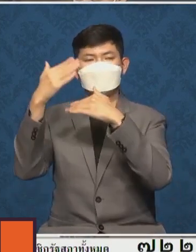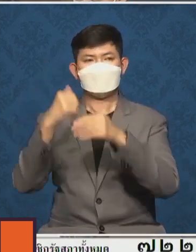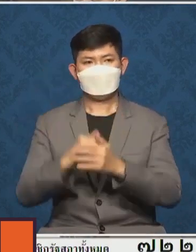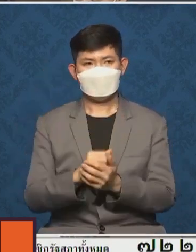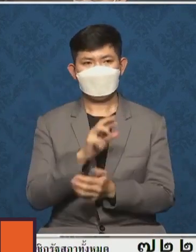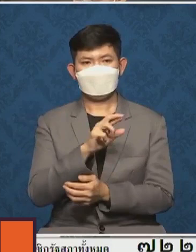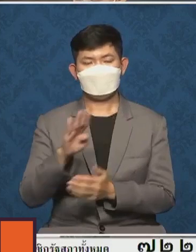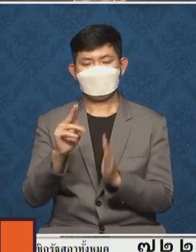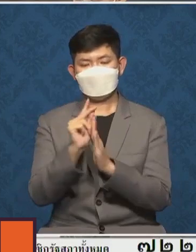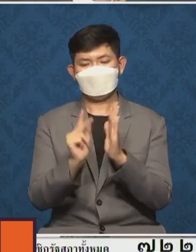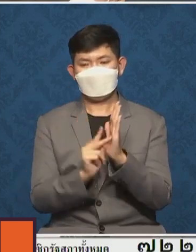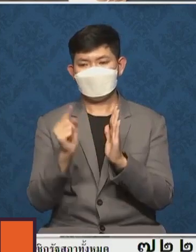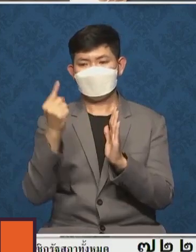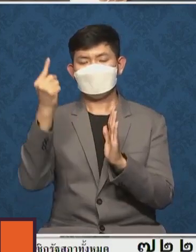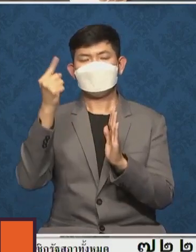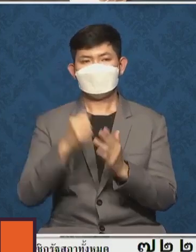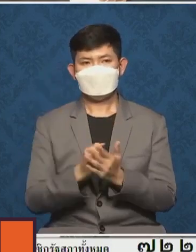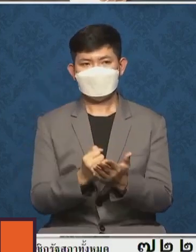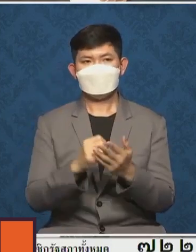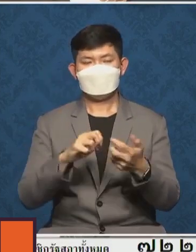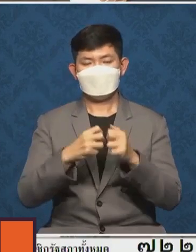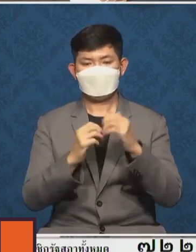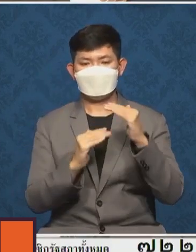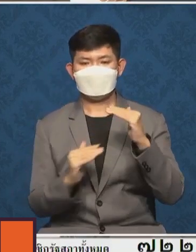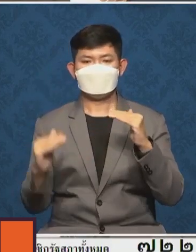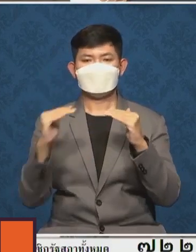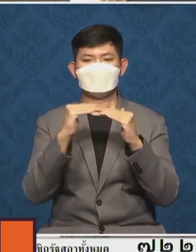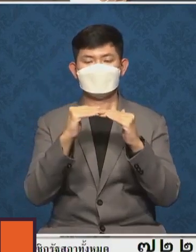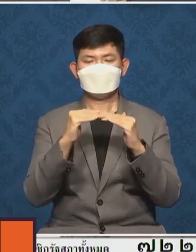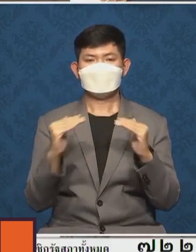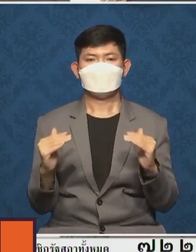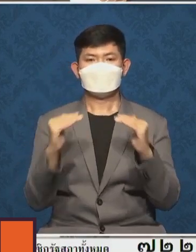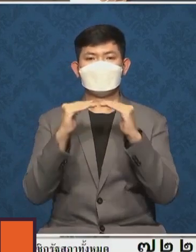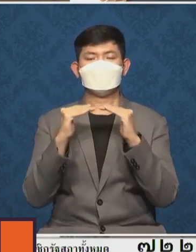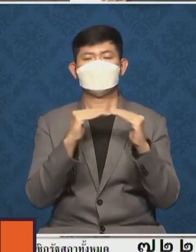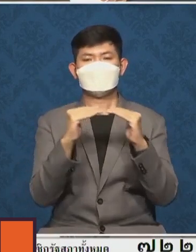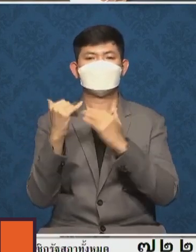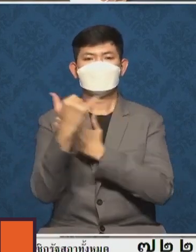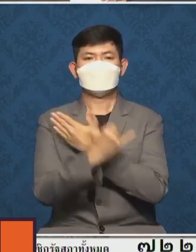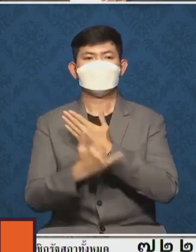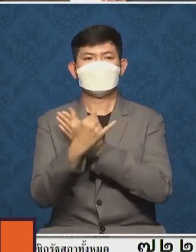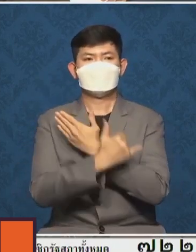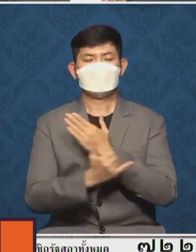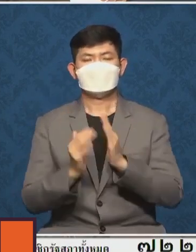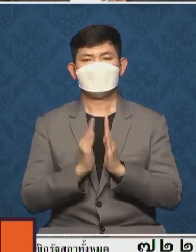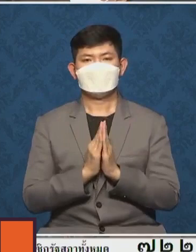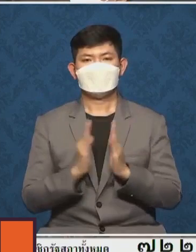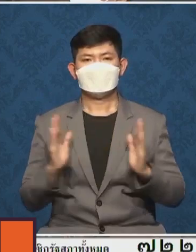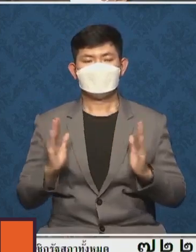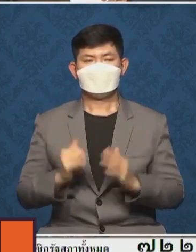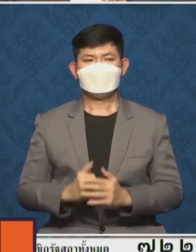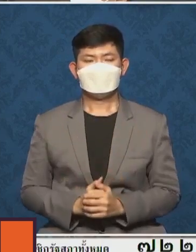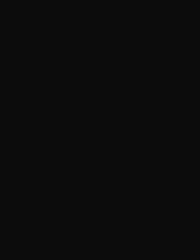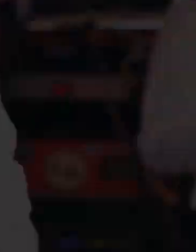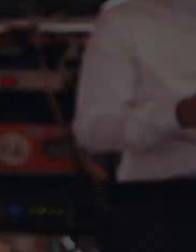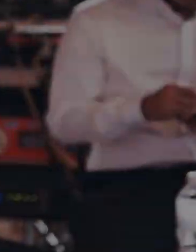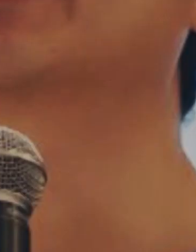บบกฎหมายที่ทันสมัยช่วยลดความเหลื่อมล้ำทัดเทียมกับนานาอารยประเทศต่อไปด้วยครับขอบคุณครับ ครับ